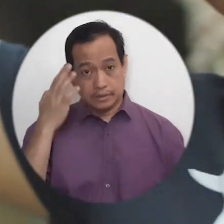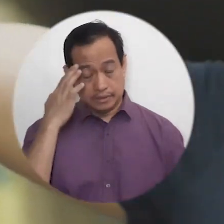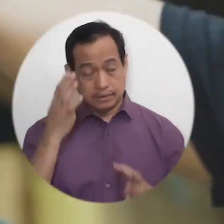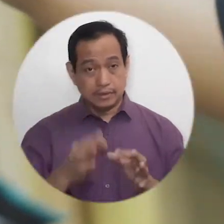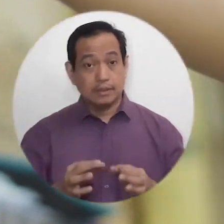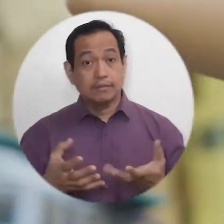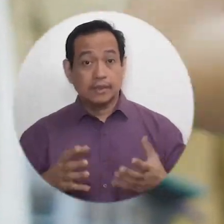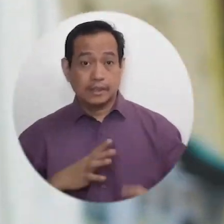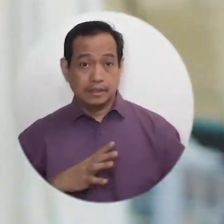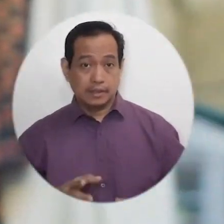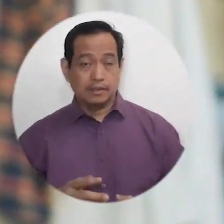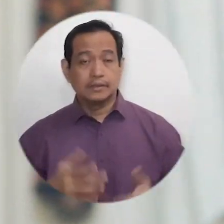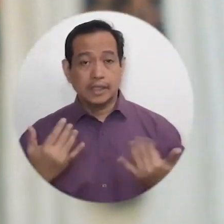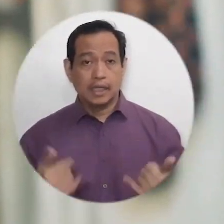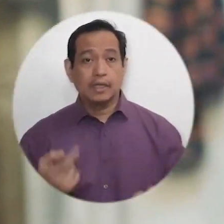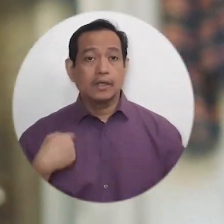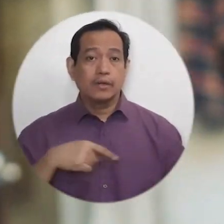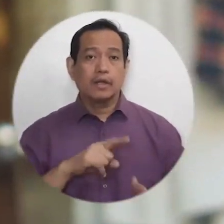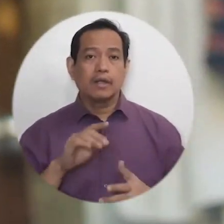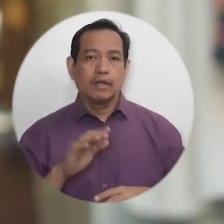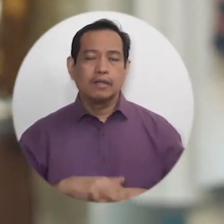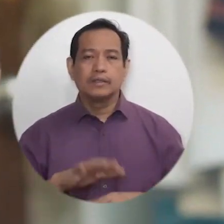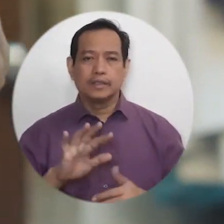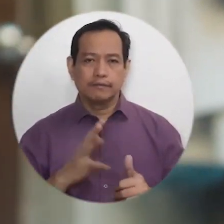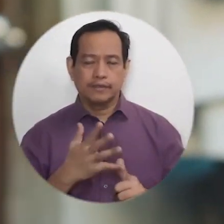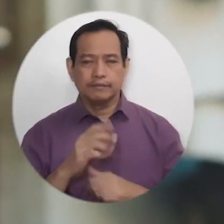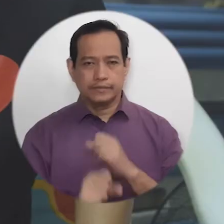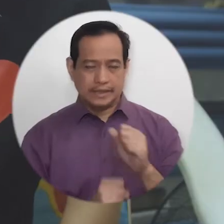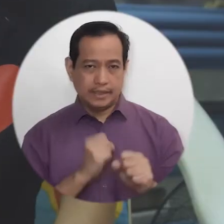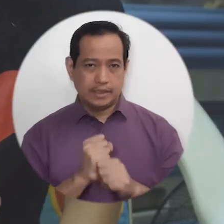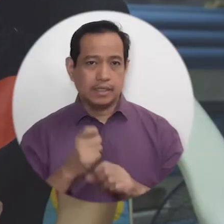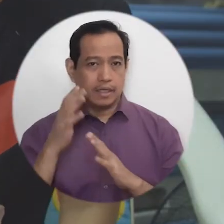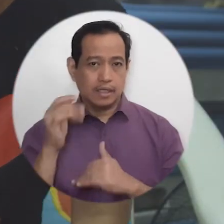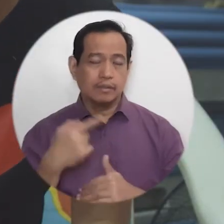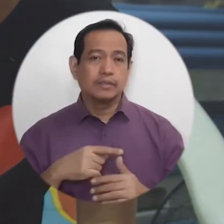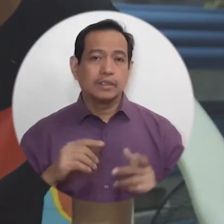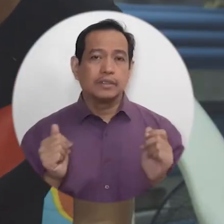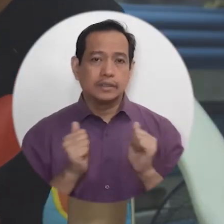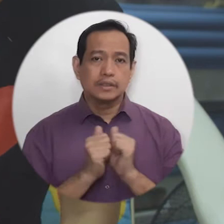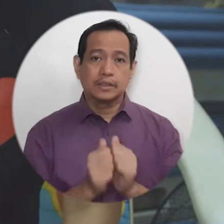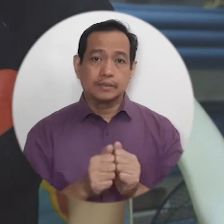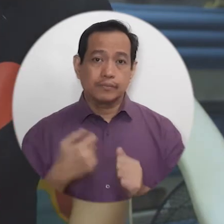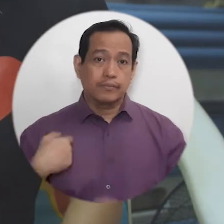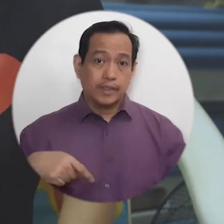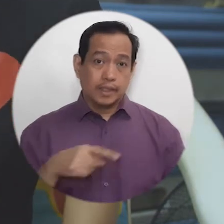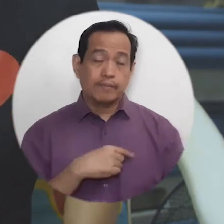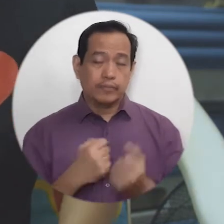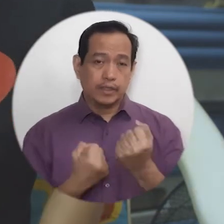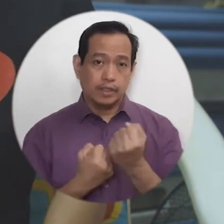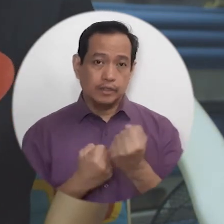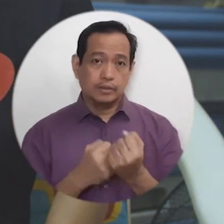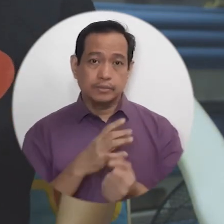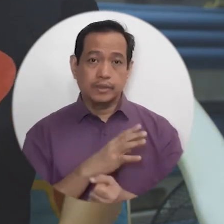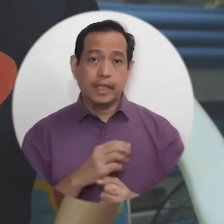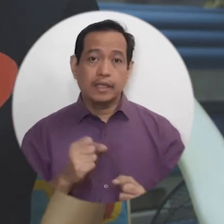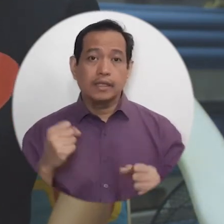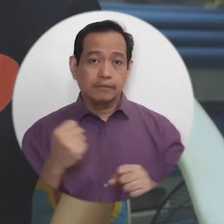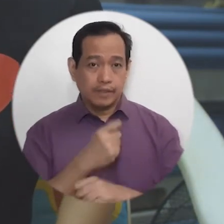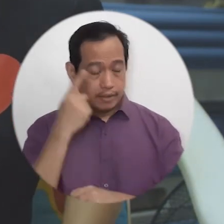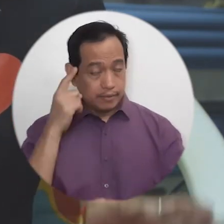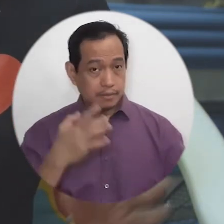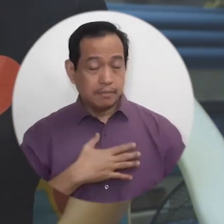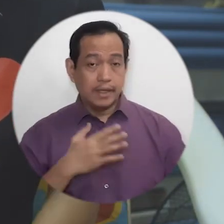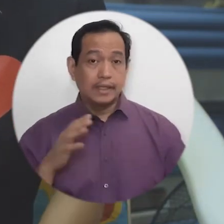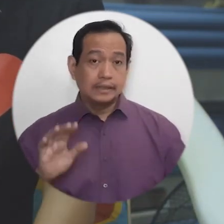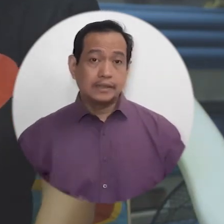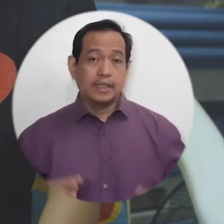free po siya. Nasa 5 years pa lang po kami. Kaya sana po samahan niyo po pa rin po ako sa suporta at laban ng aking anak